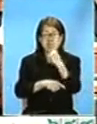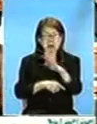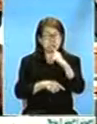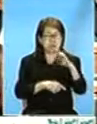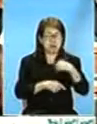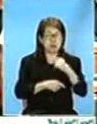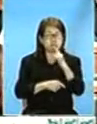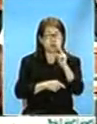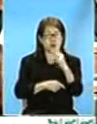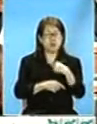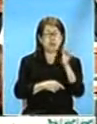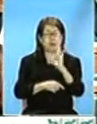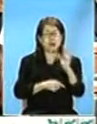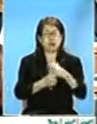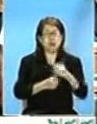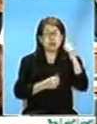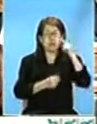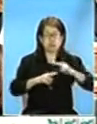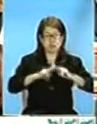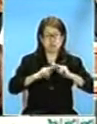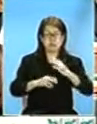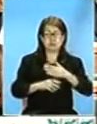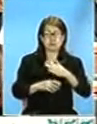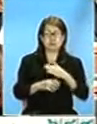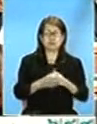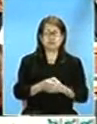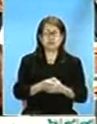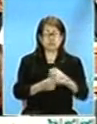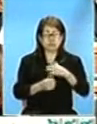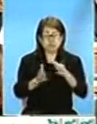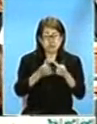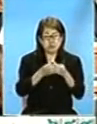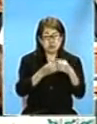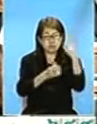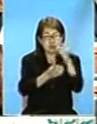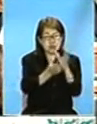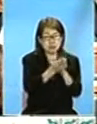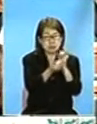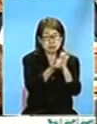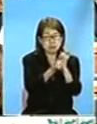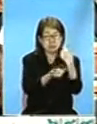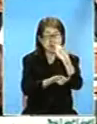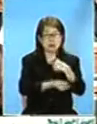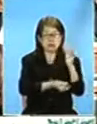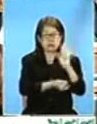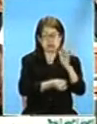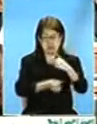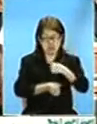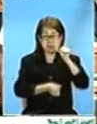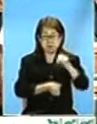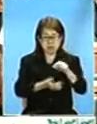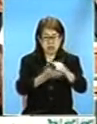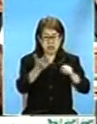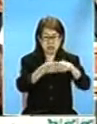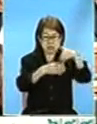ท่านอื่นผมมีมุมมองของผมเองไม่ได้สังกัดใครถึงแม้นมีที่มาจากสว.เลือกตั้งในภา